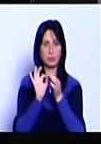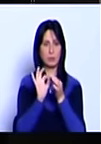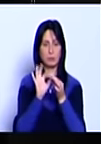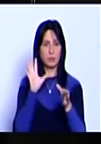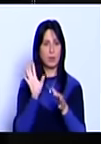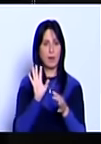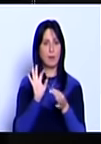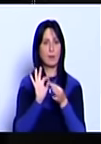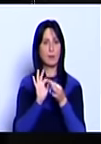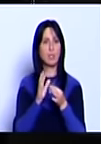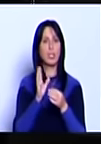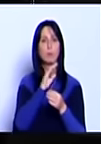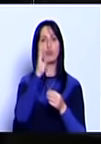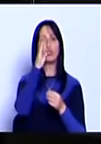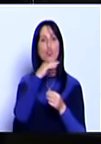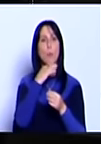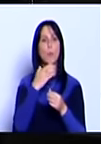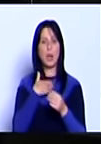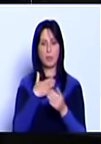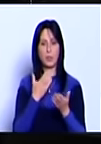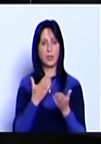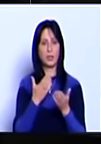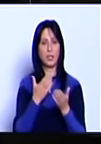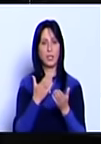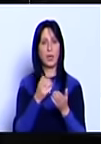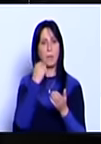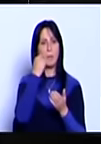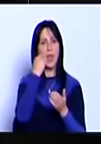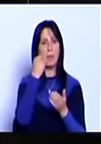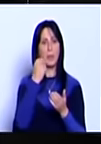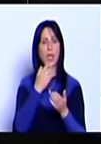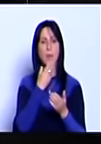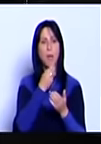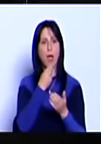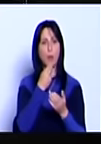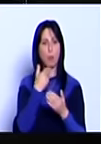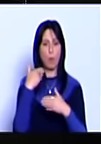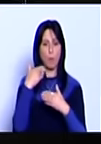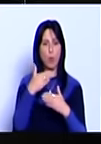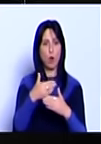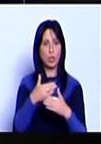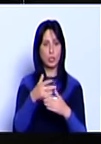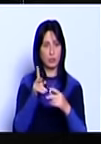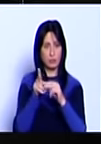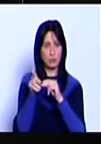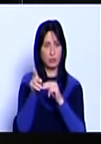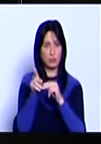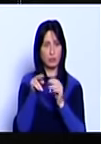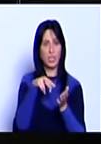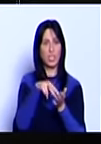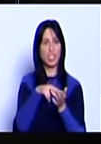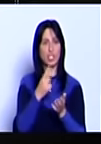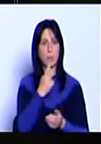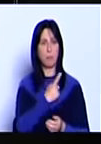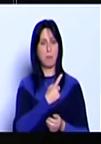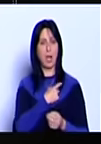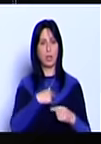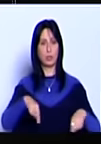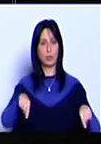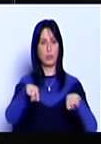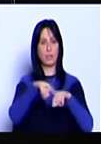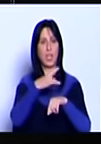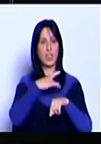იყოს. შობლებისგან რომ მოდიხარ, ბებიებისგან და ბაბუებისგან რომ მოდიხარ, ჩაჭერი მაშინ და დადექი ასე მარტო შემოიხაზე